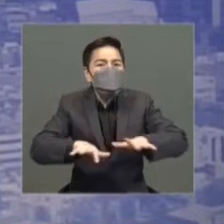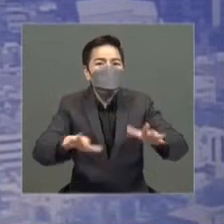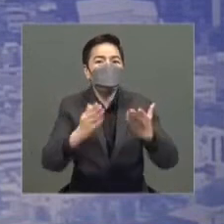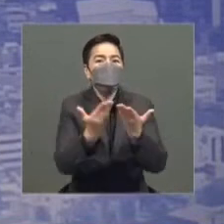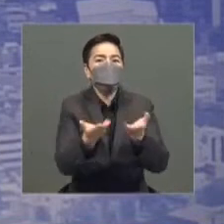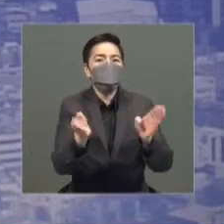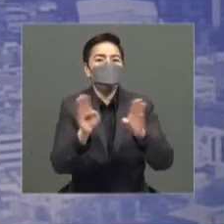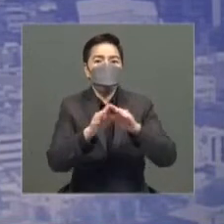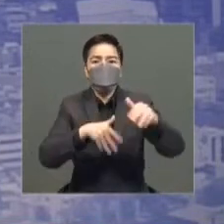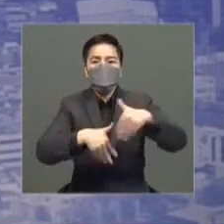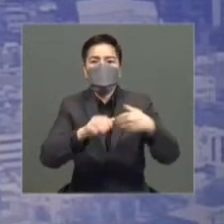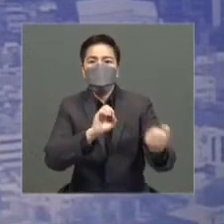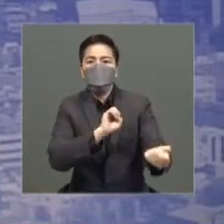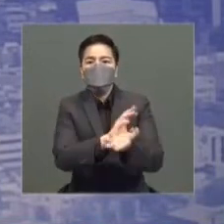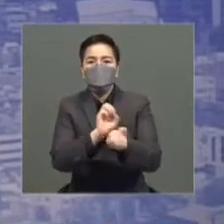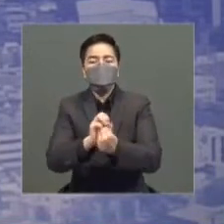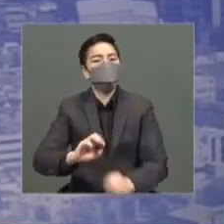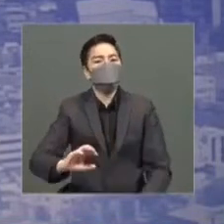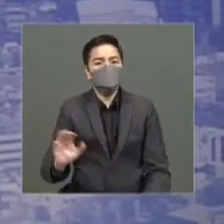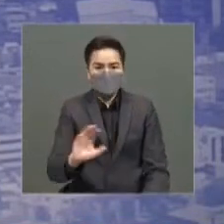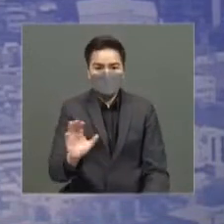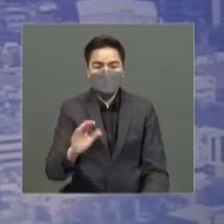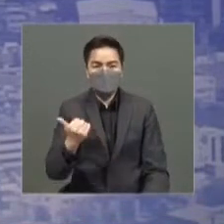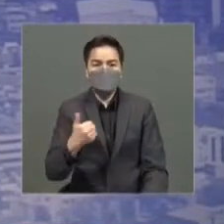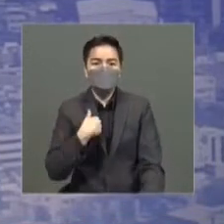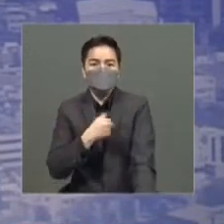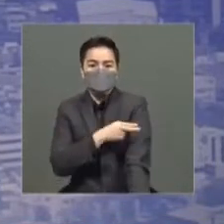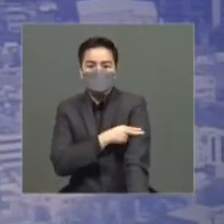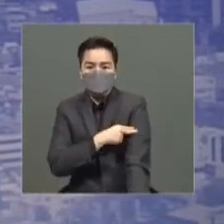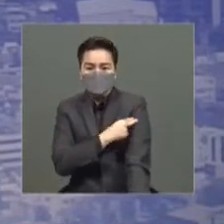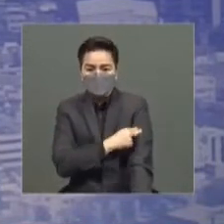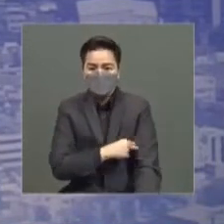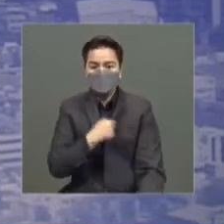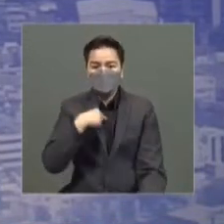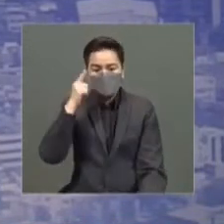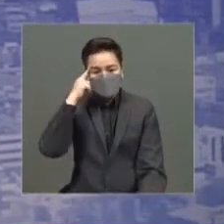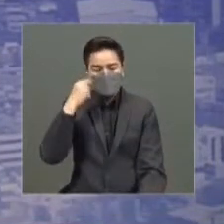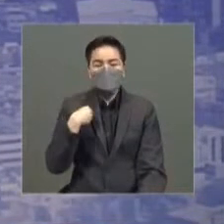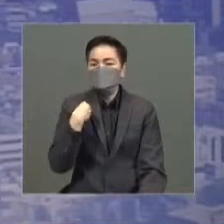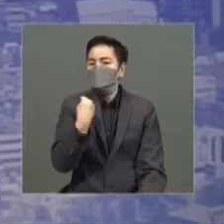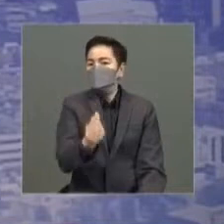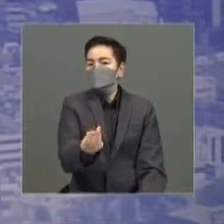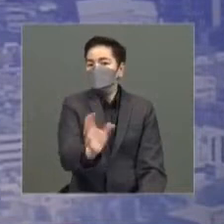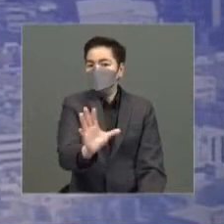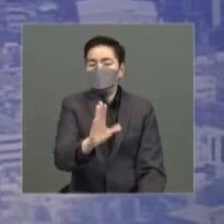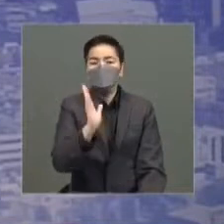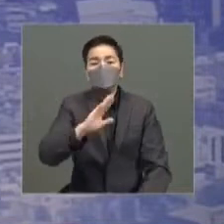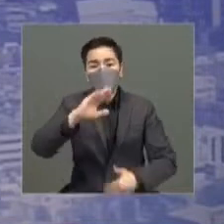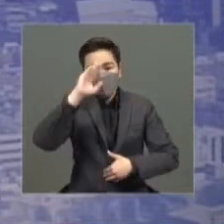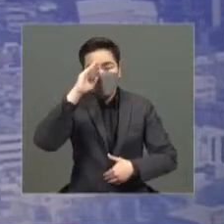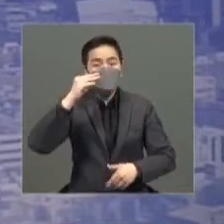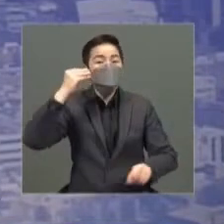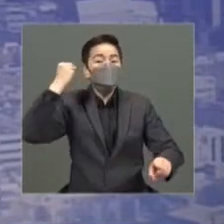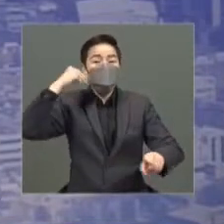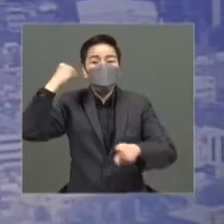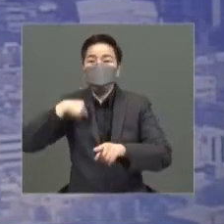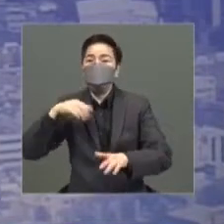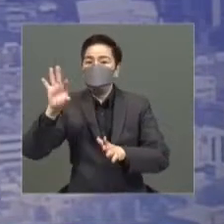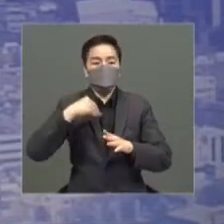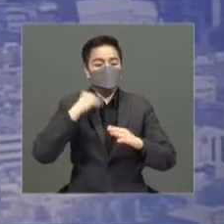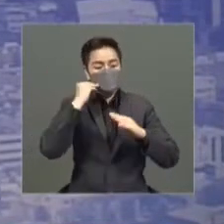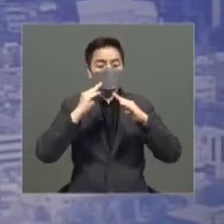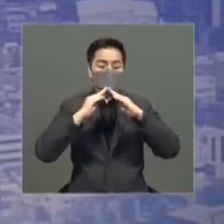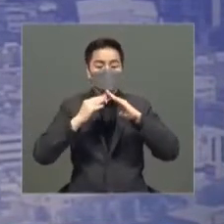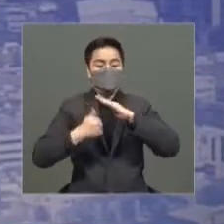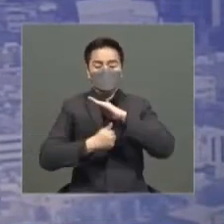อบครัวหรือชุมชนดังนั้นบุคลากรทางการแพทย์เนี่ยจะไม่ได้อนุญาตให้ผู้ป่วยทุกรายเลือกการแย